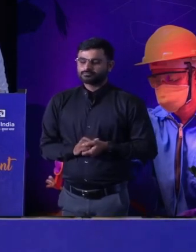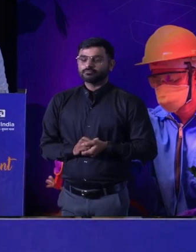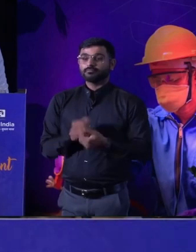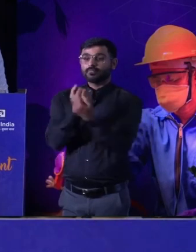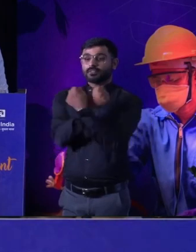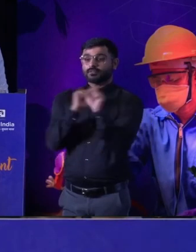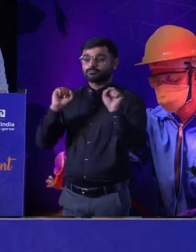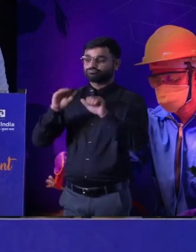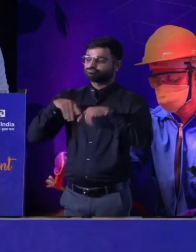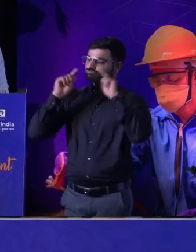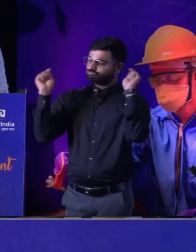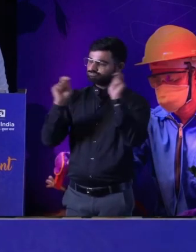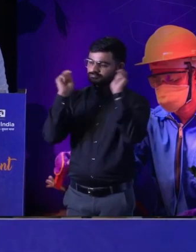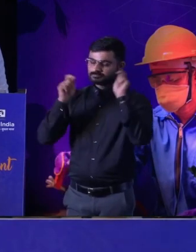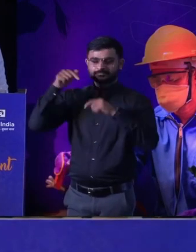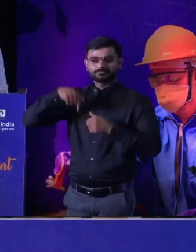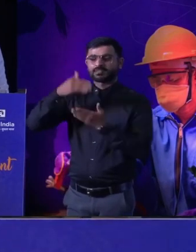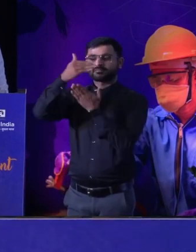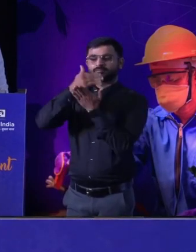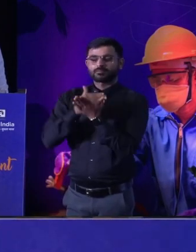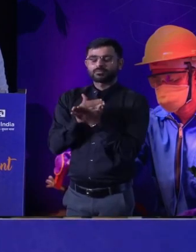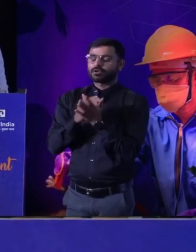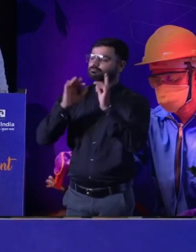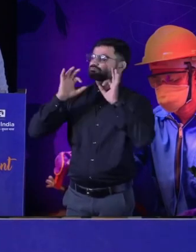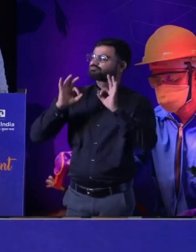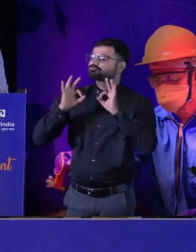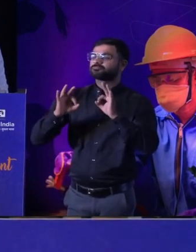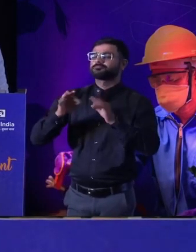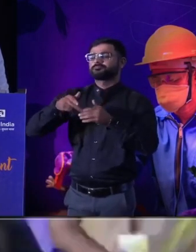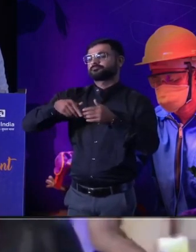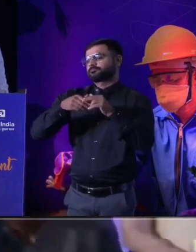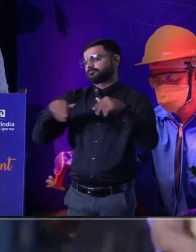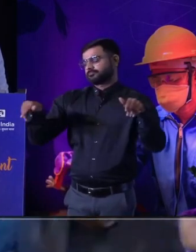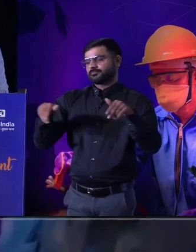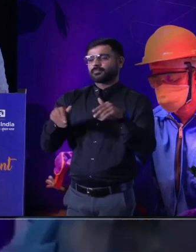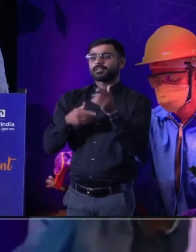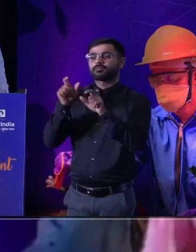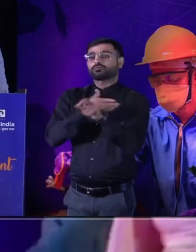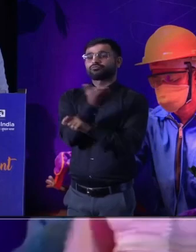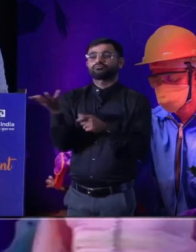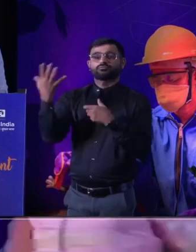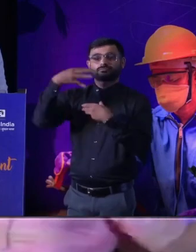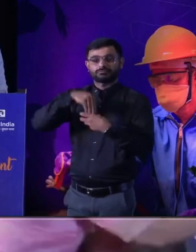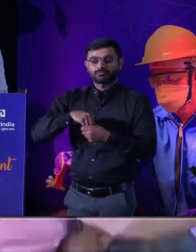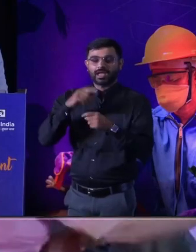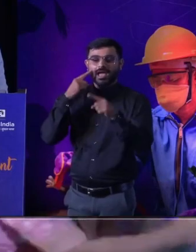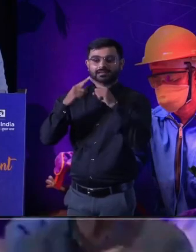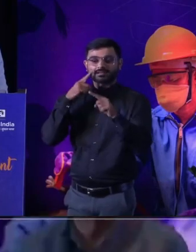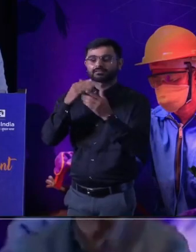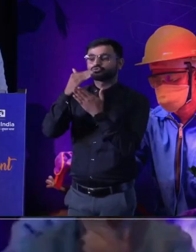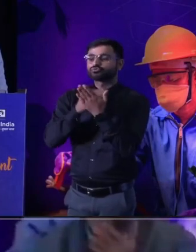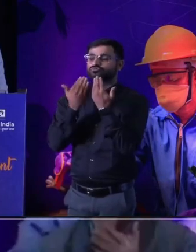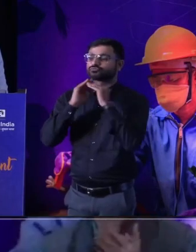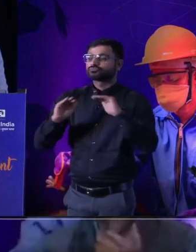आज़ादी के अमृत महोत्सव काल में आयोजित इस अभूतपूर्व दीक्षांत समारोह पर उपस्थित और जुड़े सभी ITI के